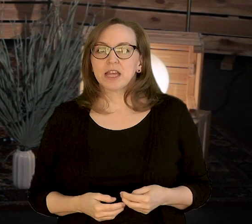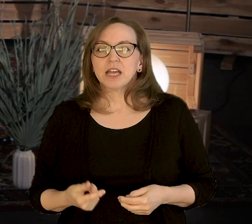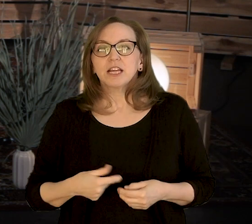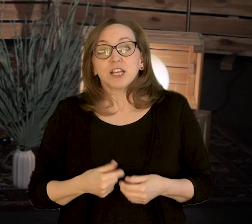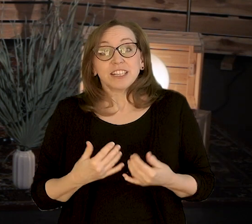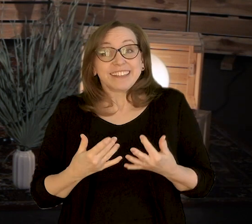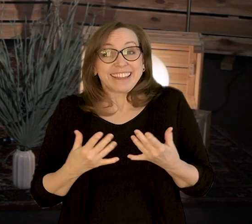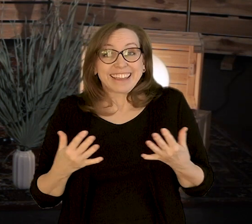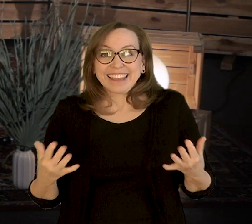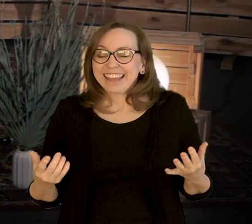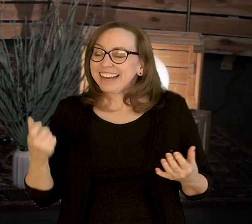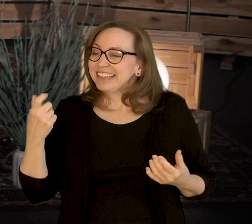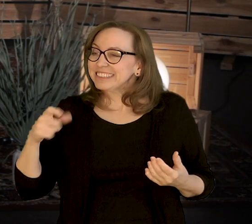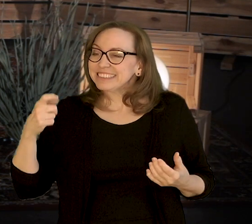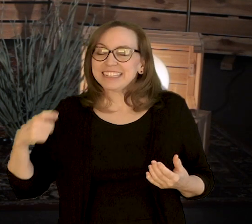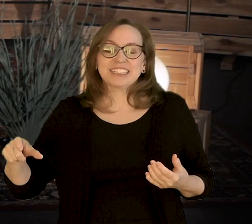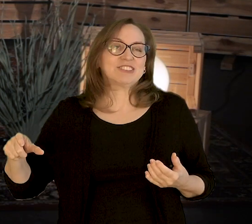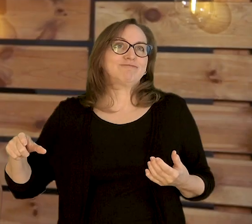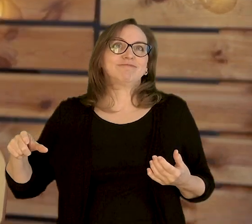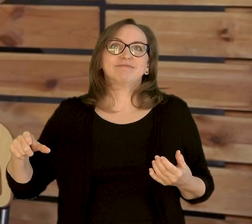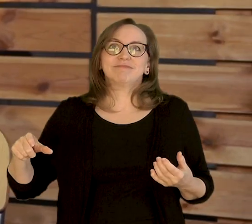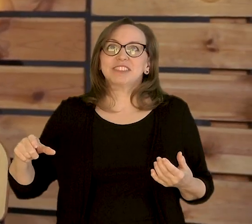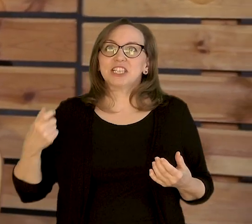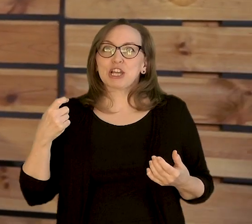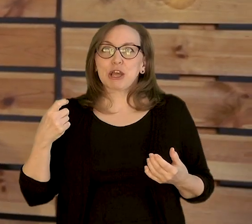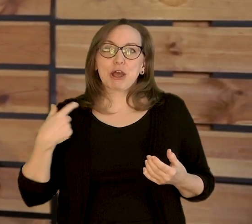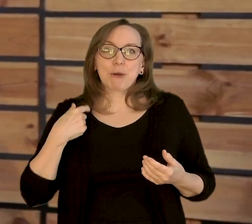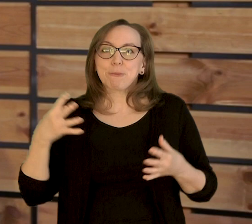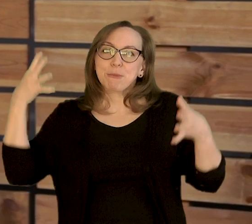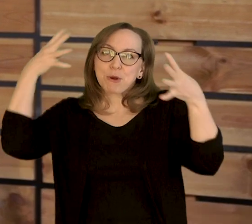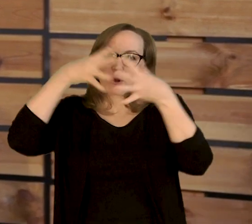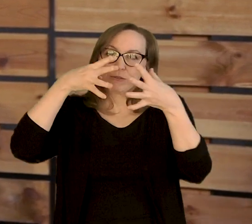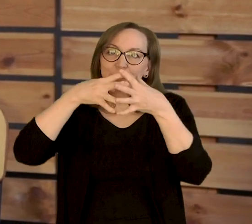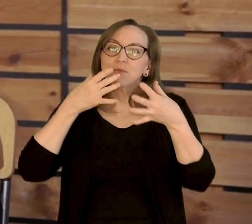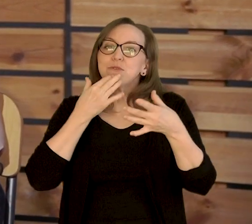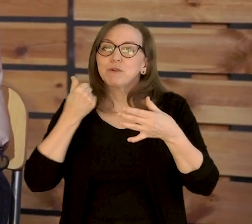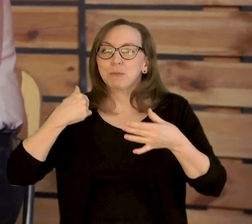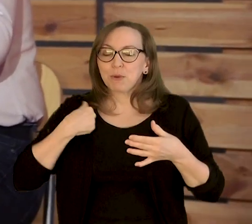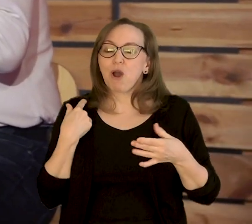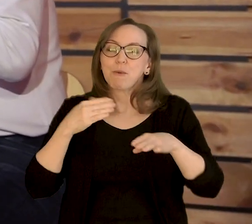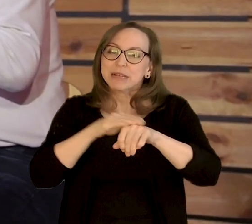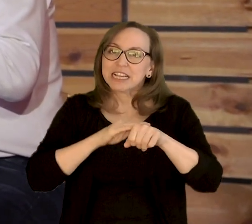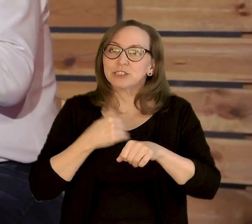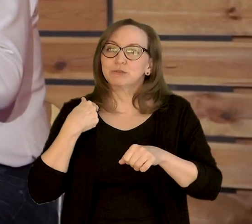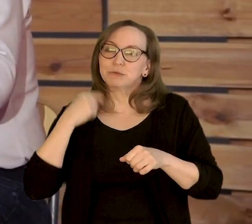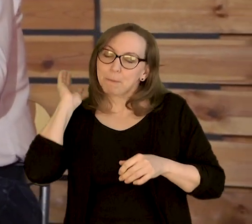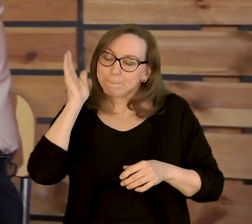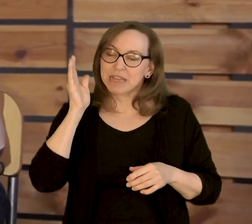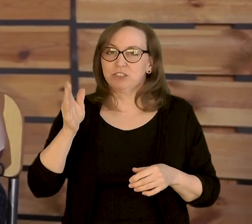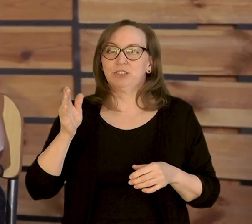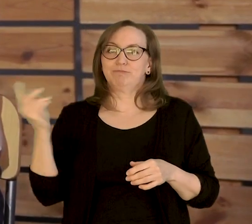proroctw starotestamentowych wypowiedzianych o Mesjaszu, który miał przyjść. To